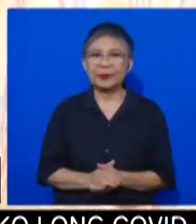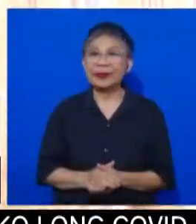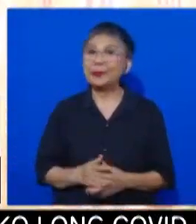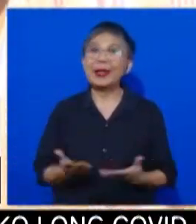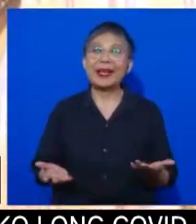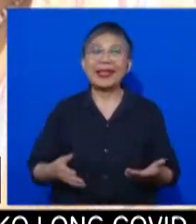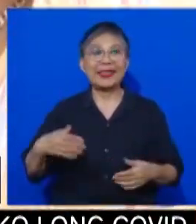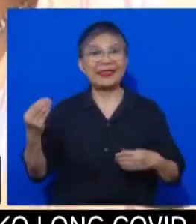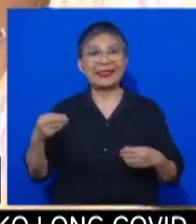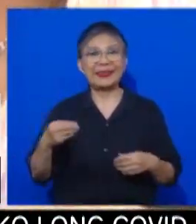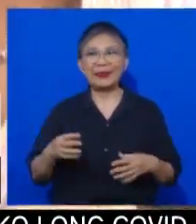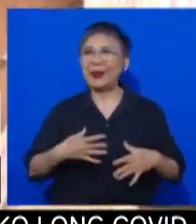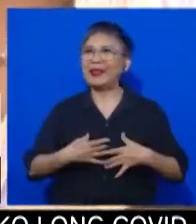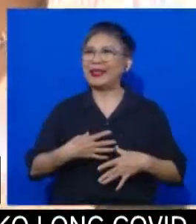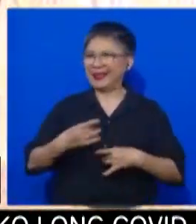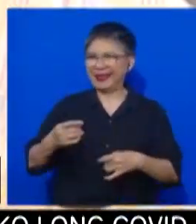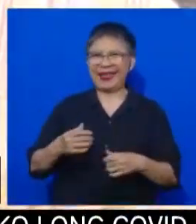liburan di sini?